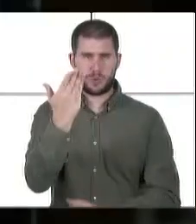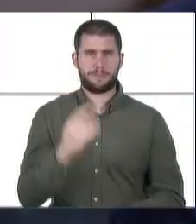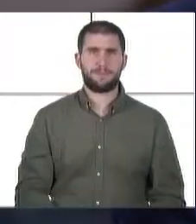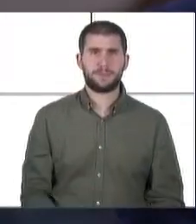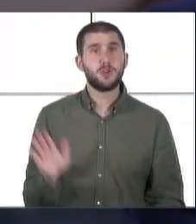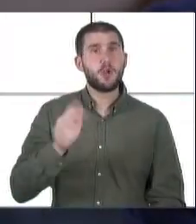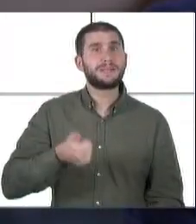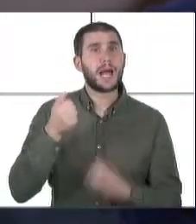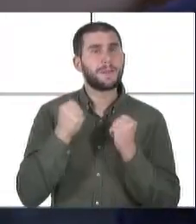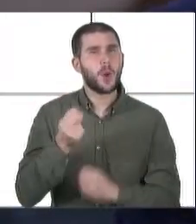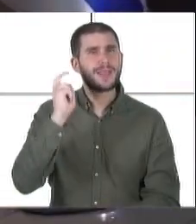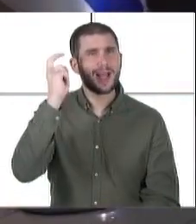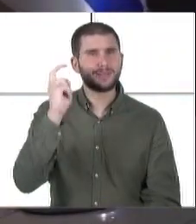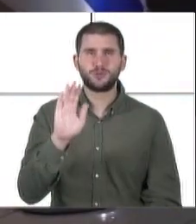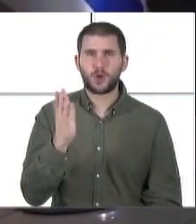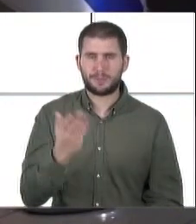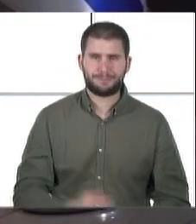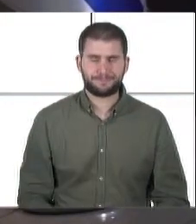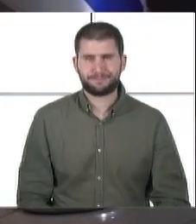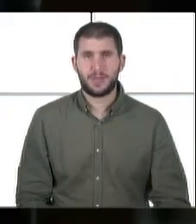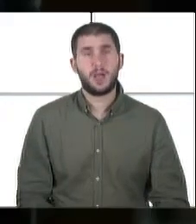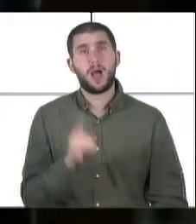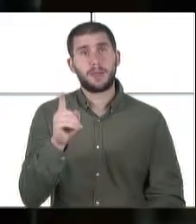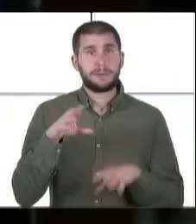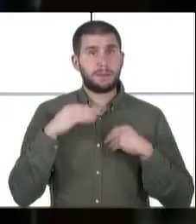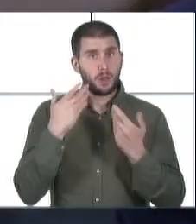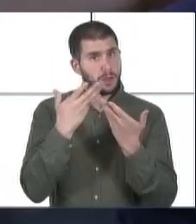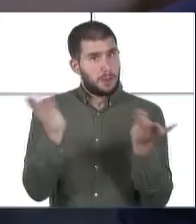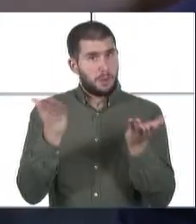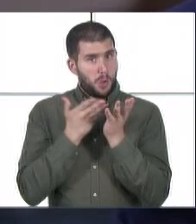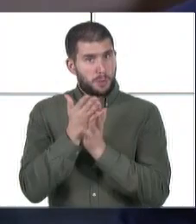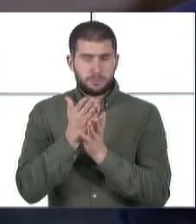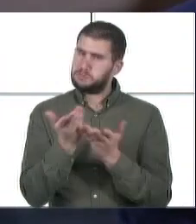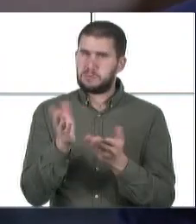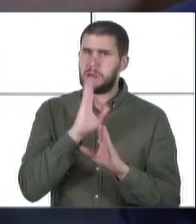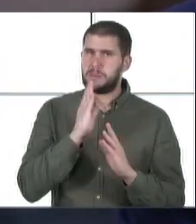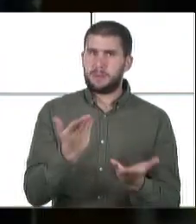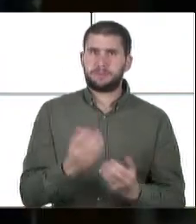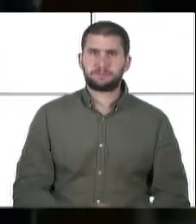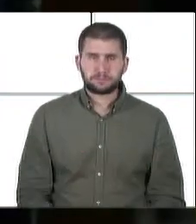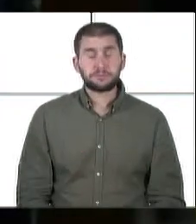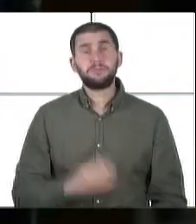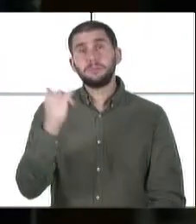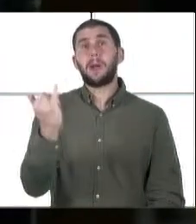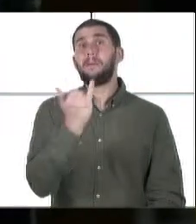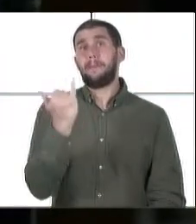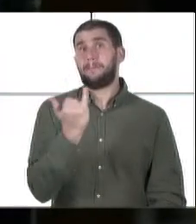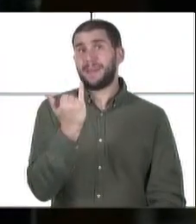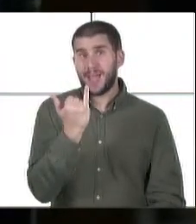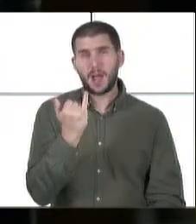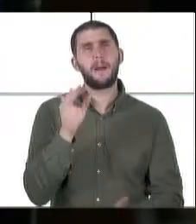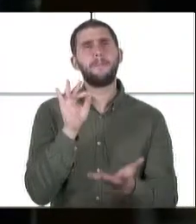שר הביטחון בני גנץ. שלום הילה. אתה מרשה לי להיות פתוחה? לגמרי. בדרך כלל,